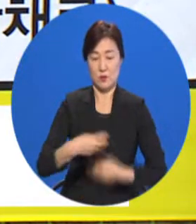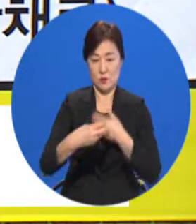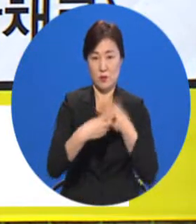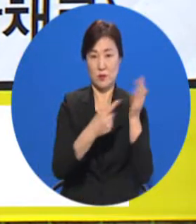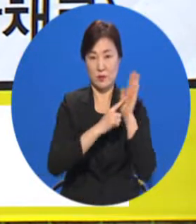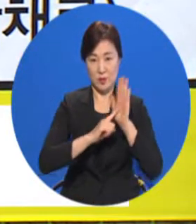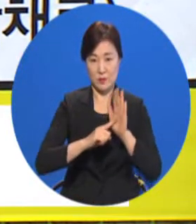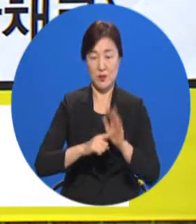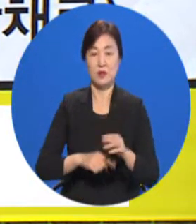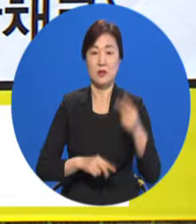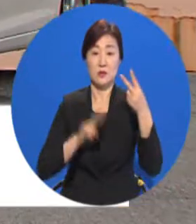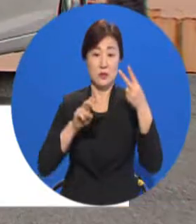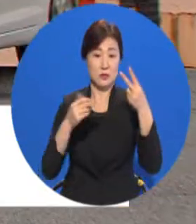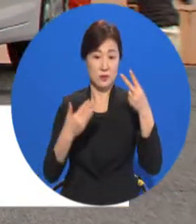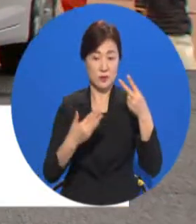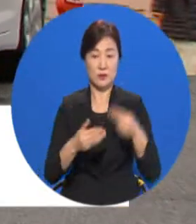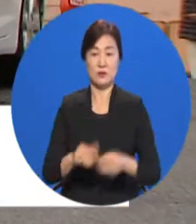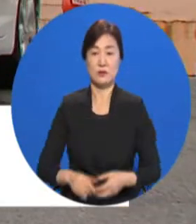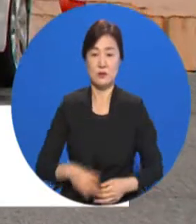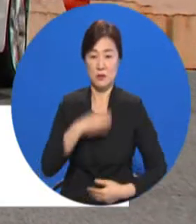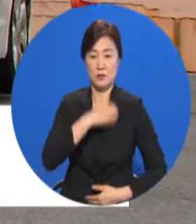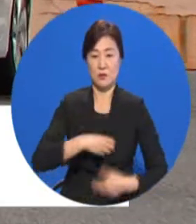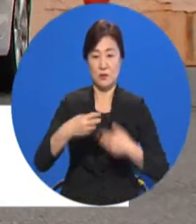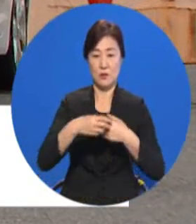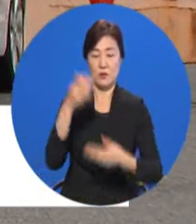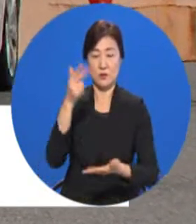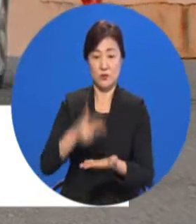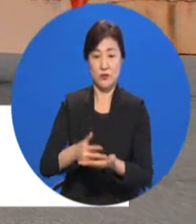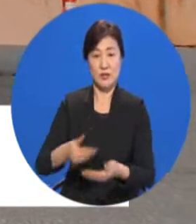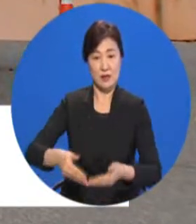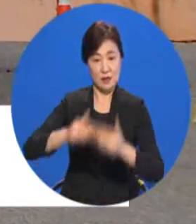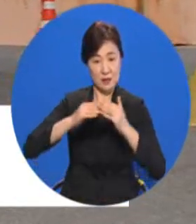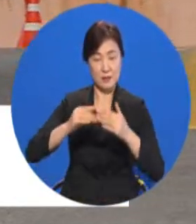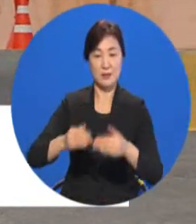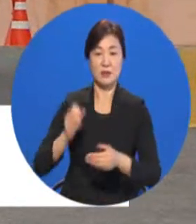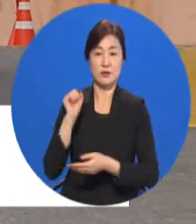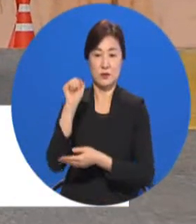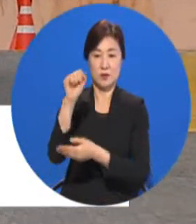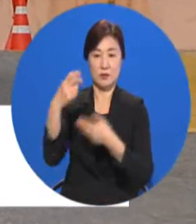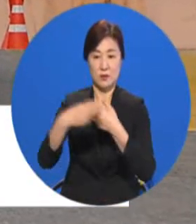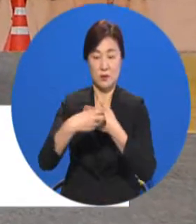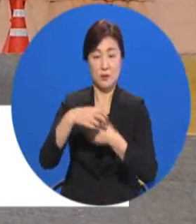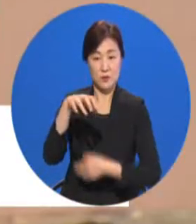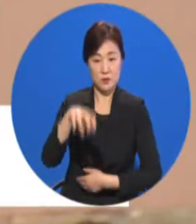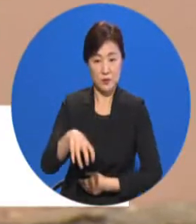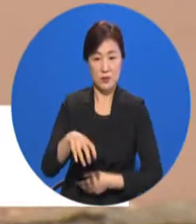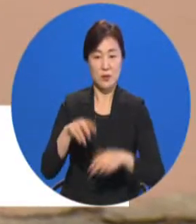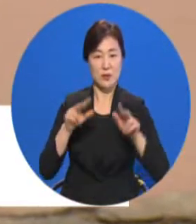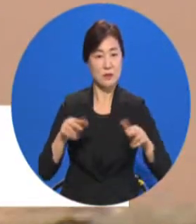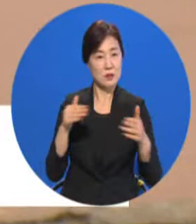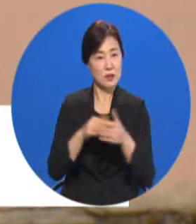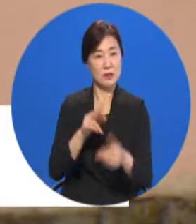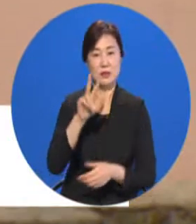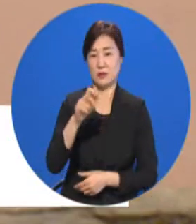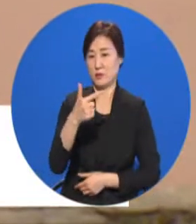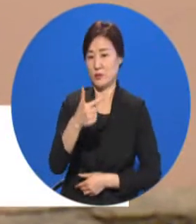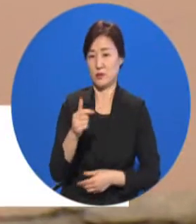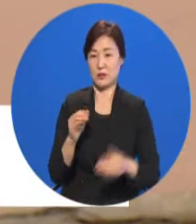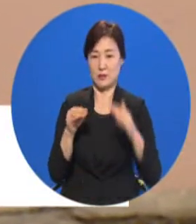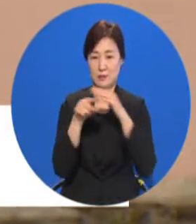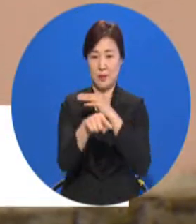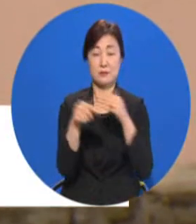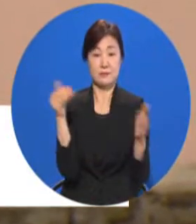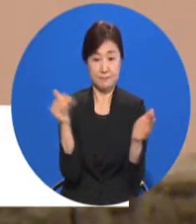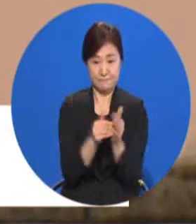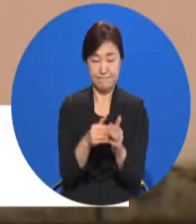지난 29일 보건소 공용주차장에 설치된 드라이브스루 진료소에는 지금까지 모두 76대의 차량이 방문해